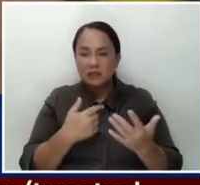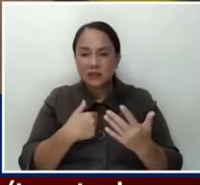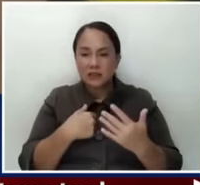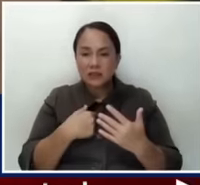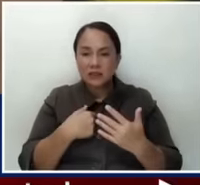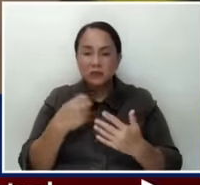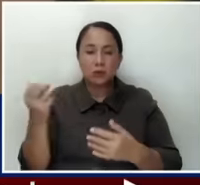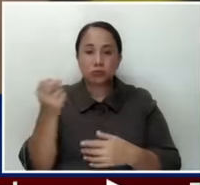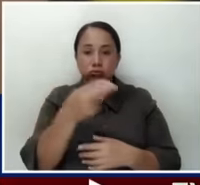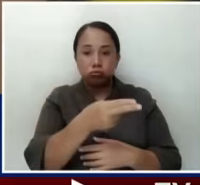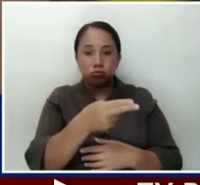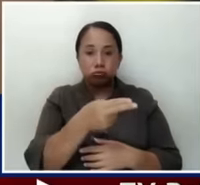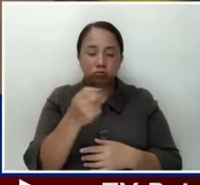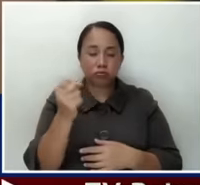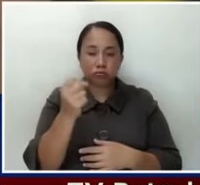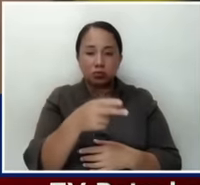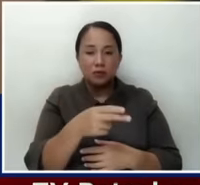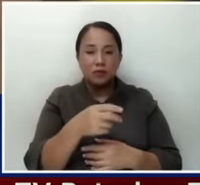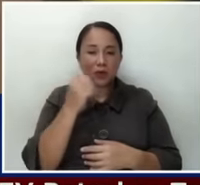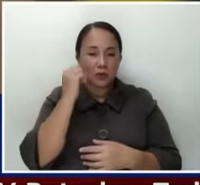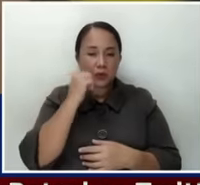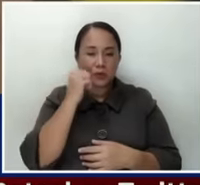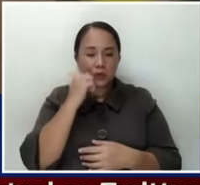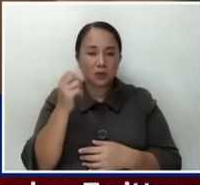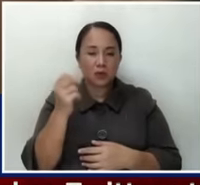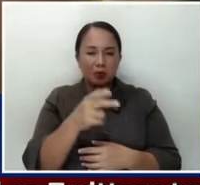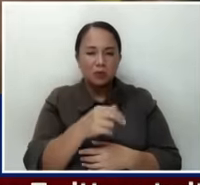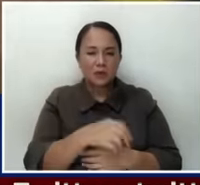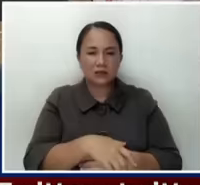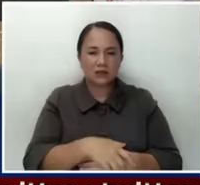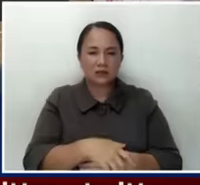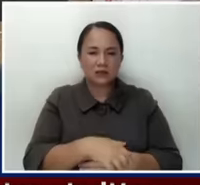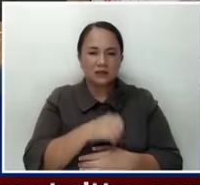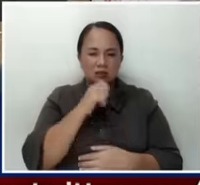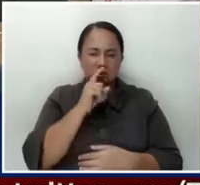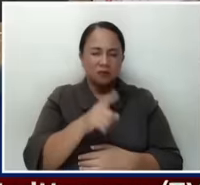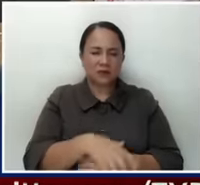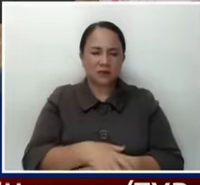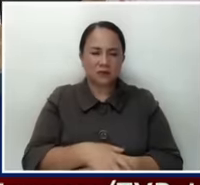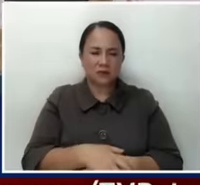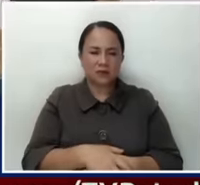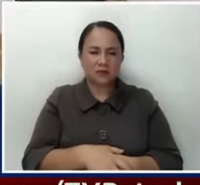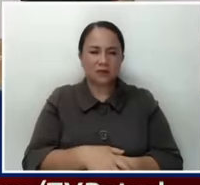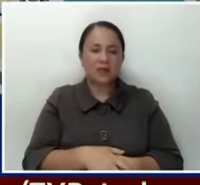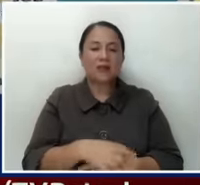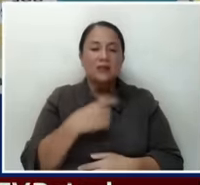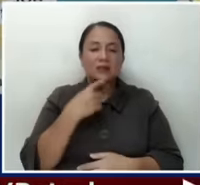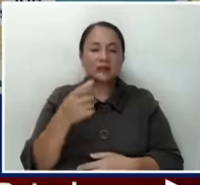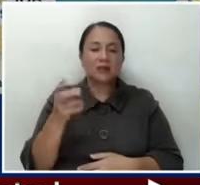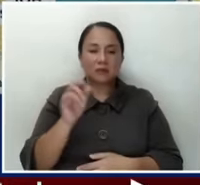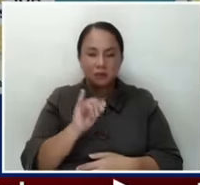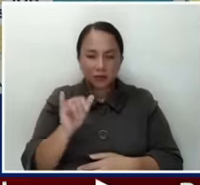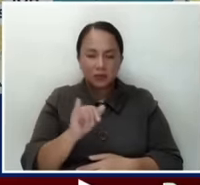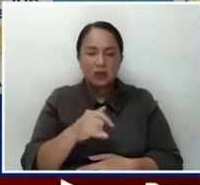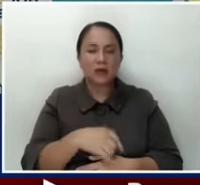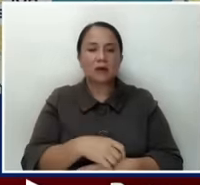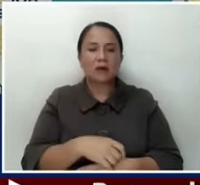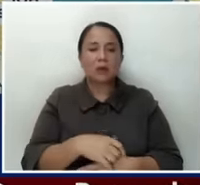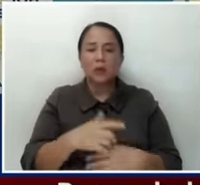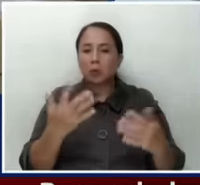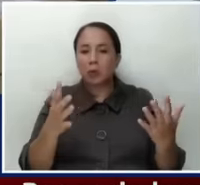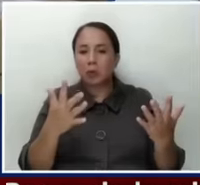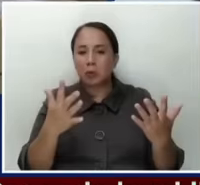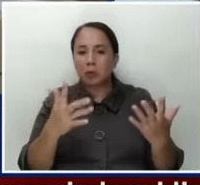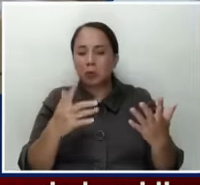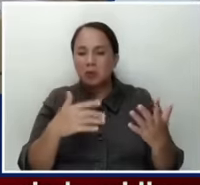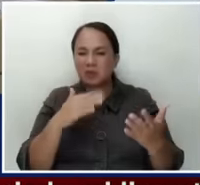utusan palagi, ikaw yung parang hindi yun totoo. Sagot naman ni Robles, wala pa silang nakikitang pagbaba